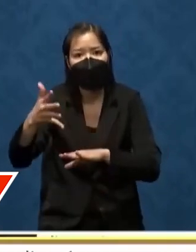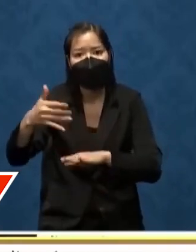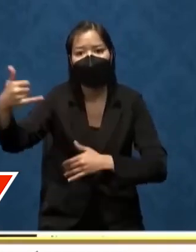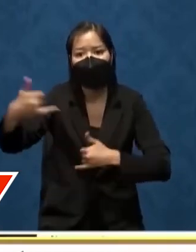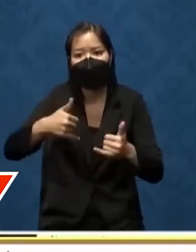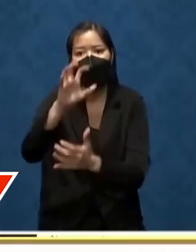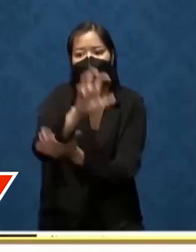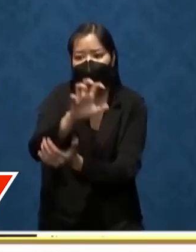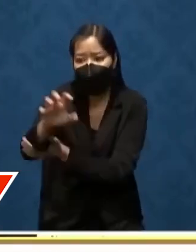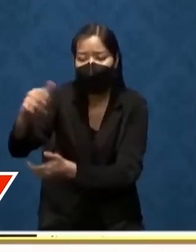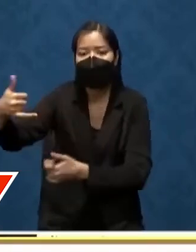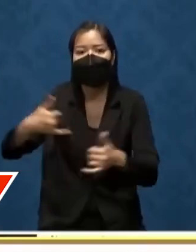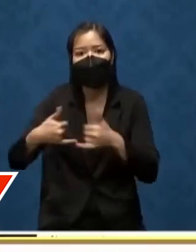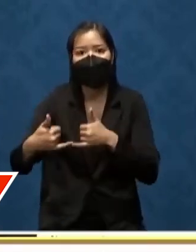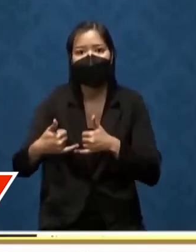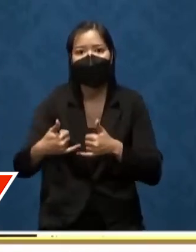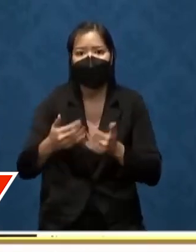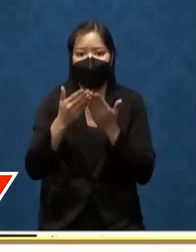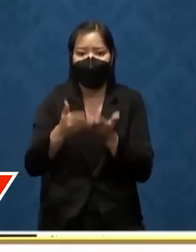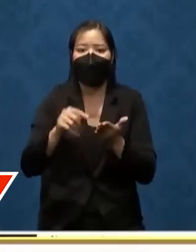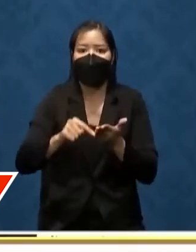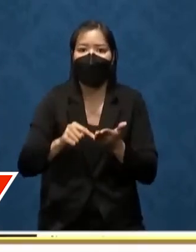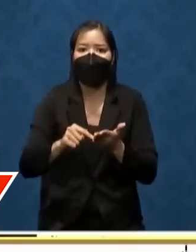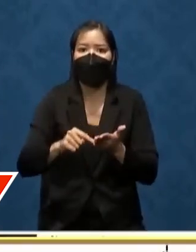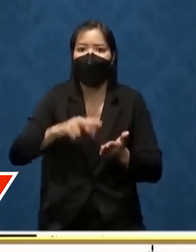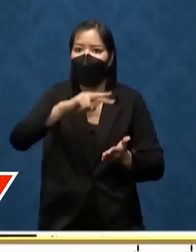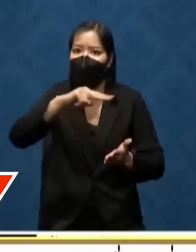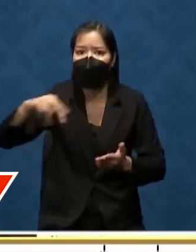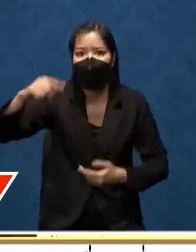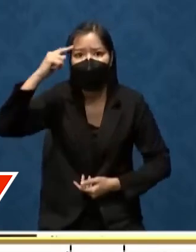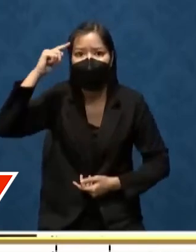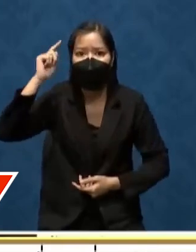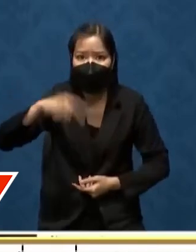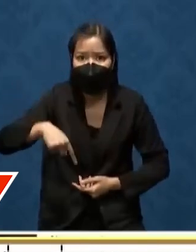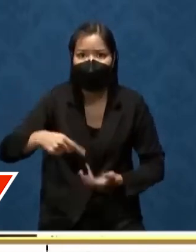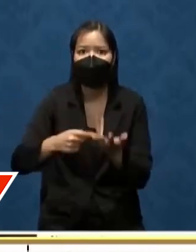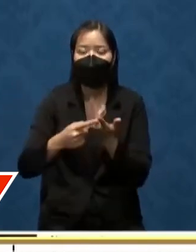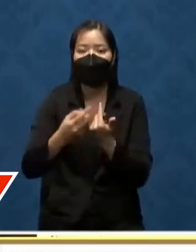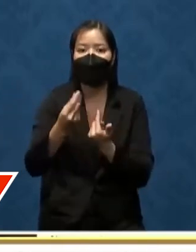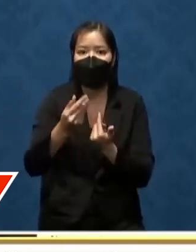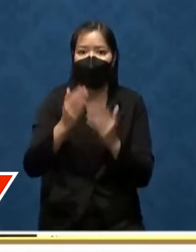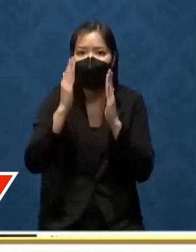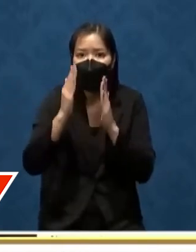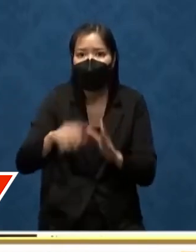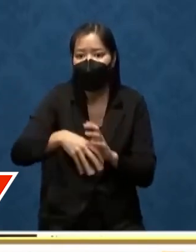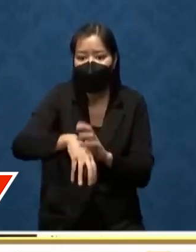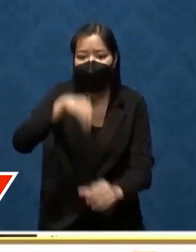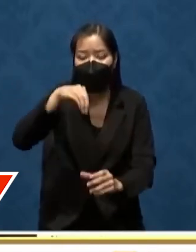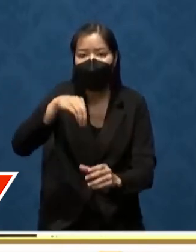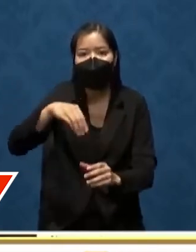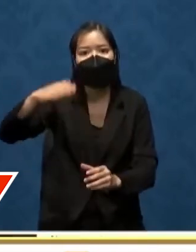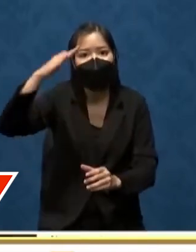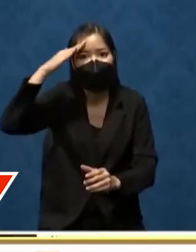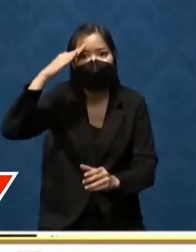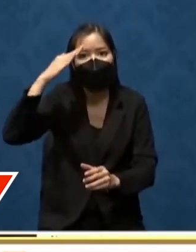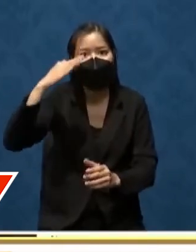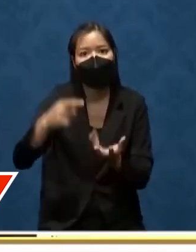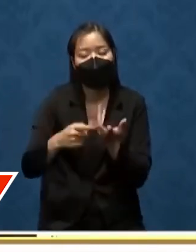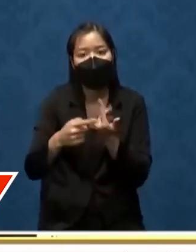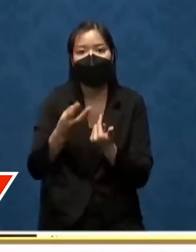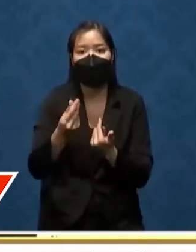ตอบ, วากำลงผลใλευάไ้นำไม่เป็กี่ไหน, เป็ศหารเกน beginning,คอบครัวเขาราคอยำตอบอยู่ว่าอ